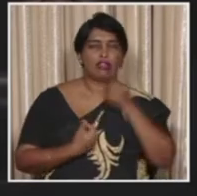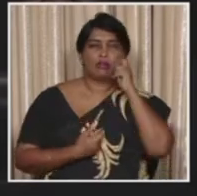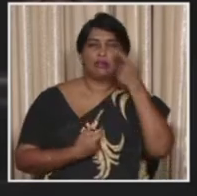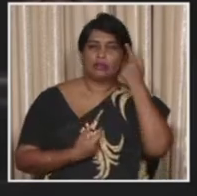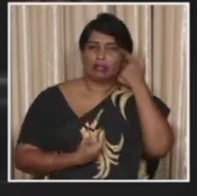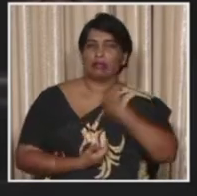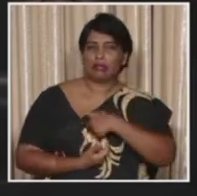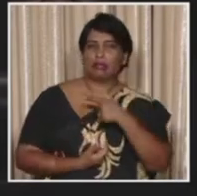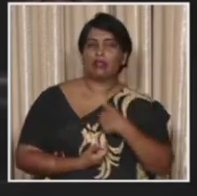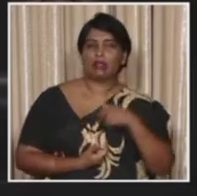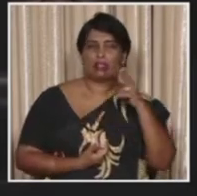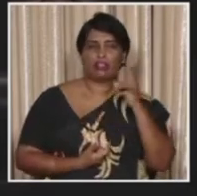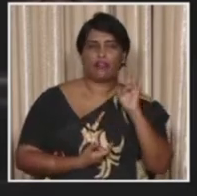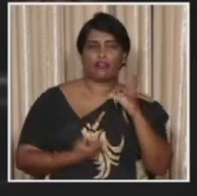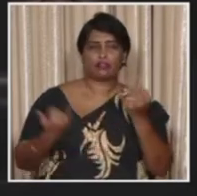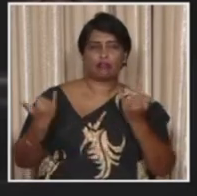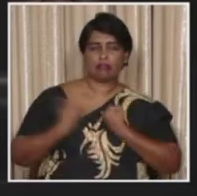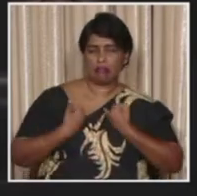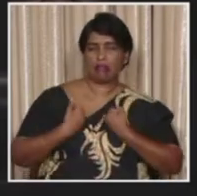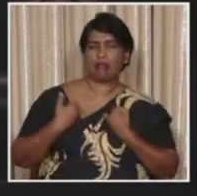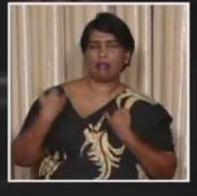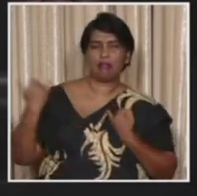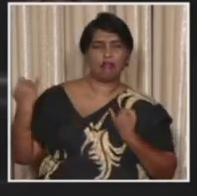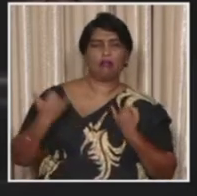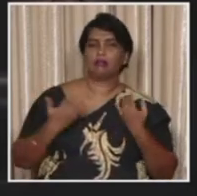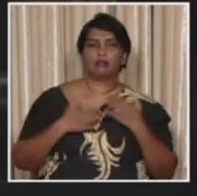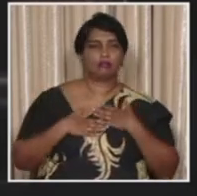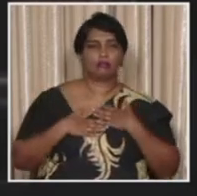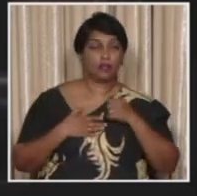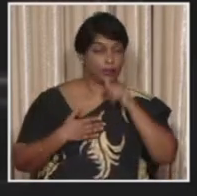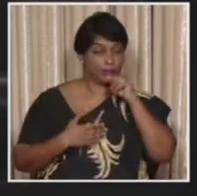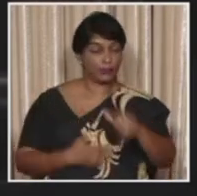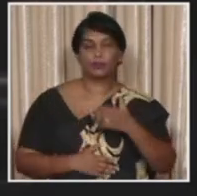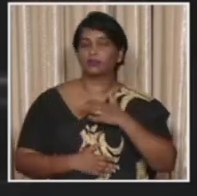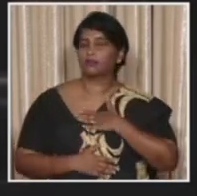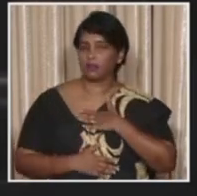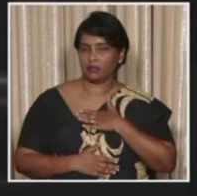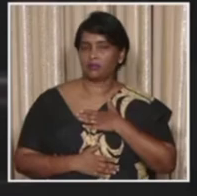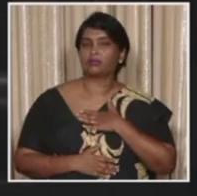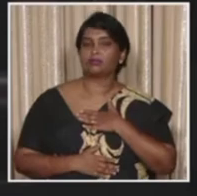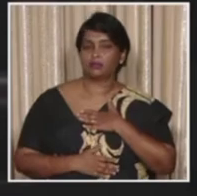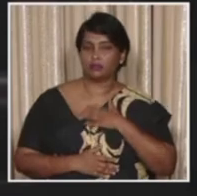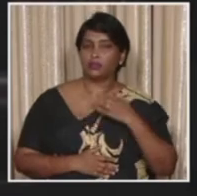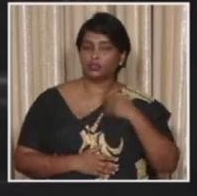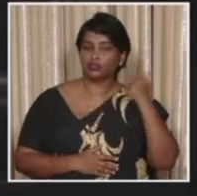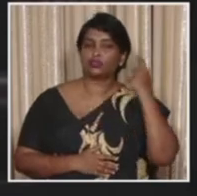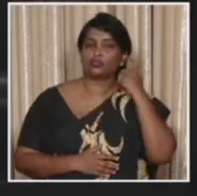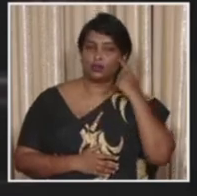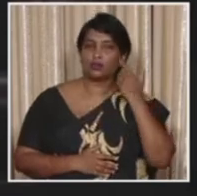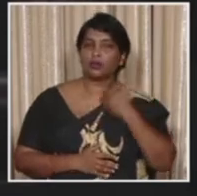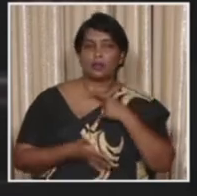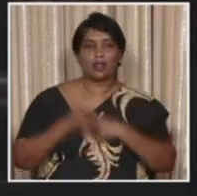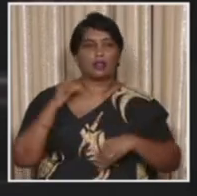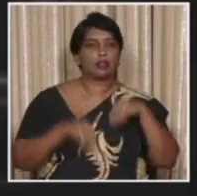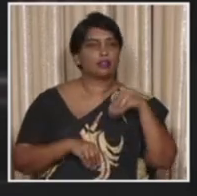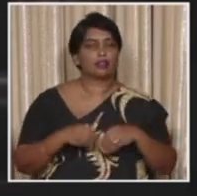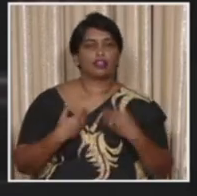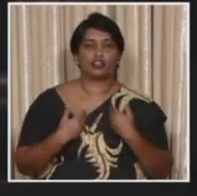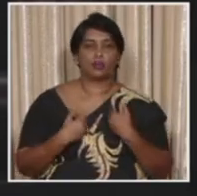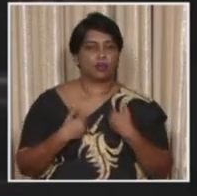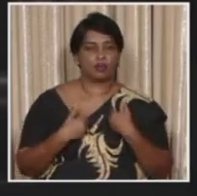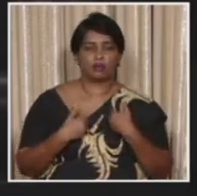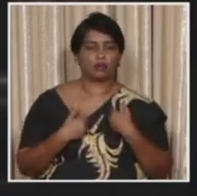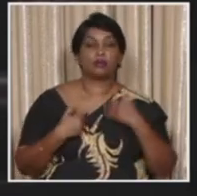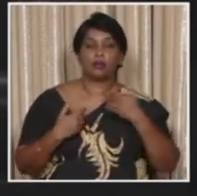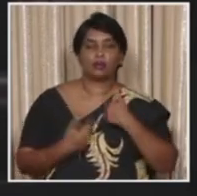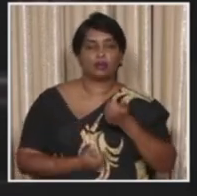mamat me desi isbah jila bayi nubu tu mah itu lu, hebat mama erdas aksi dekang abe, mama dah no, bagi desi pan esok dia mukad dikel. Hebat mama